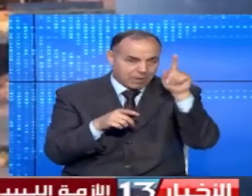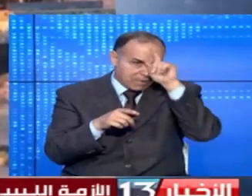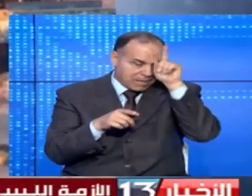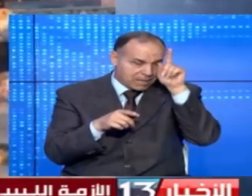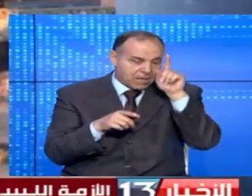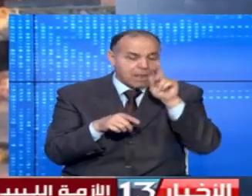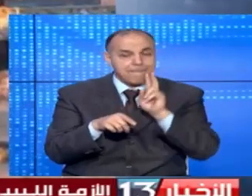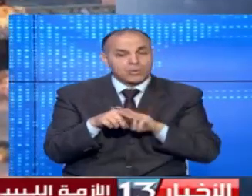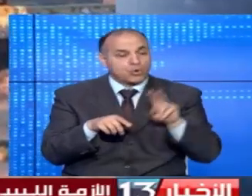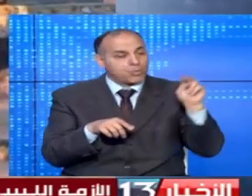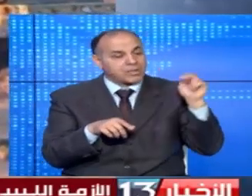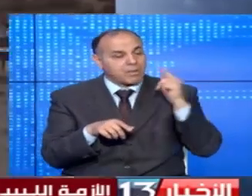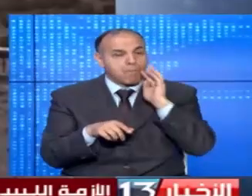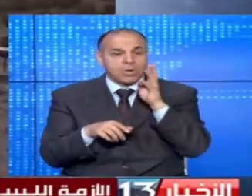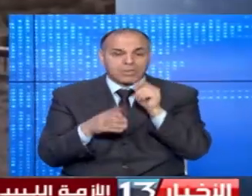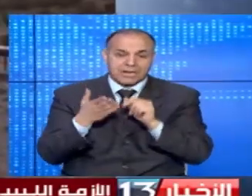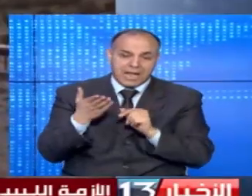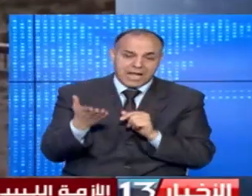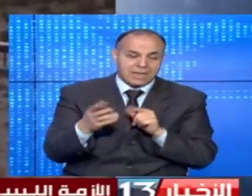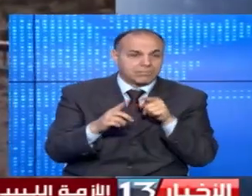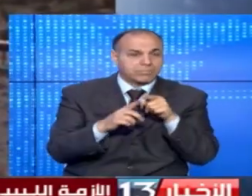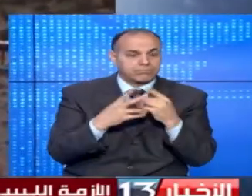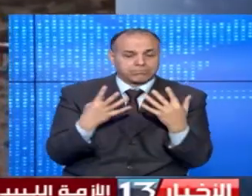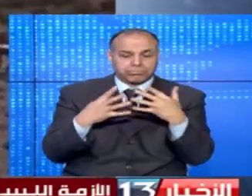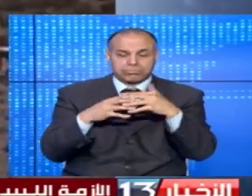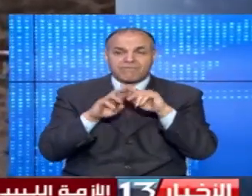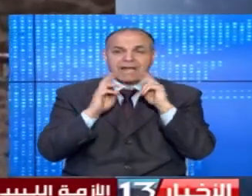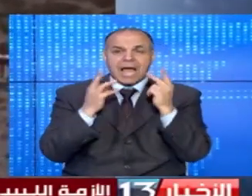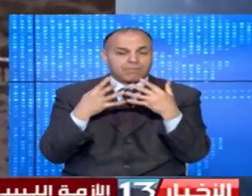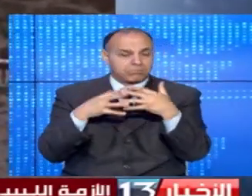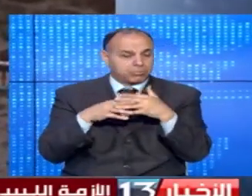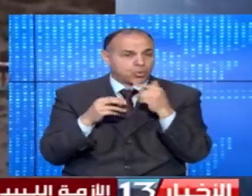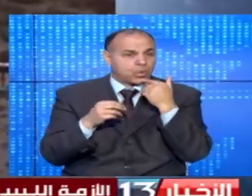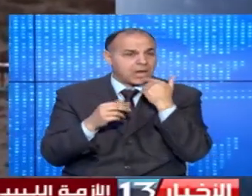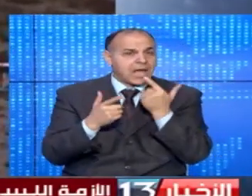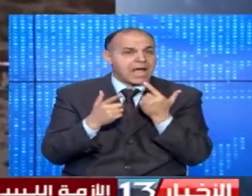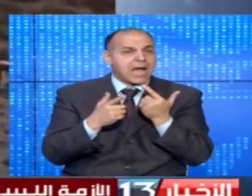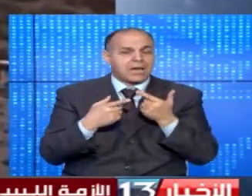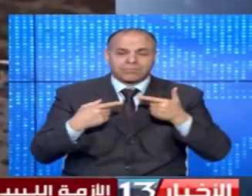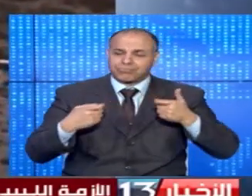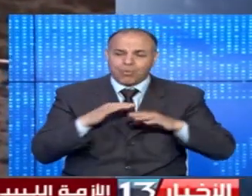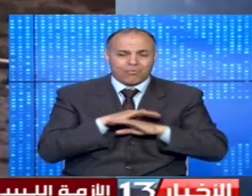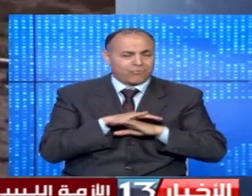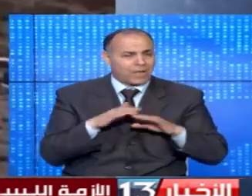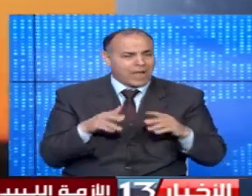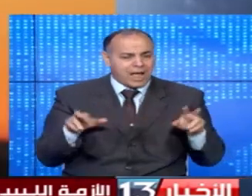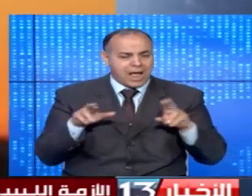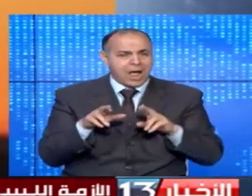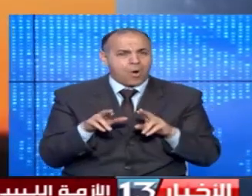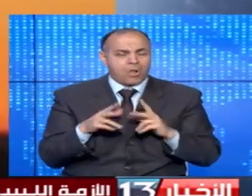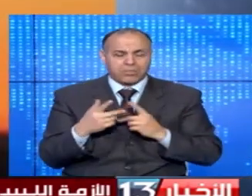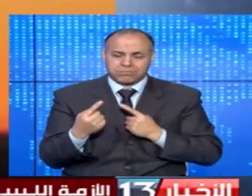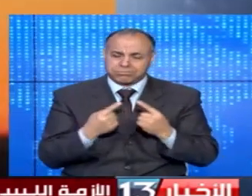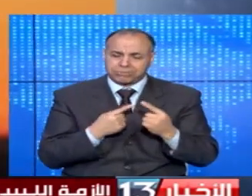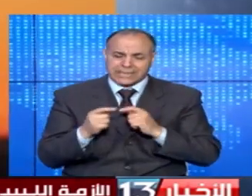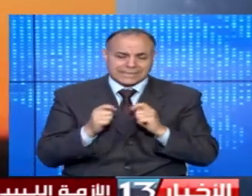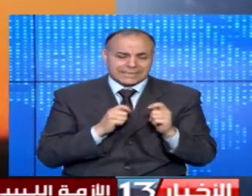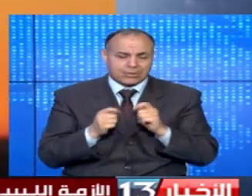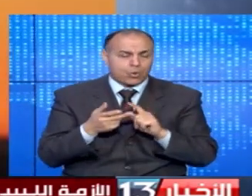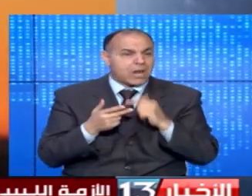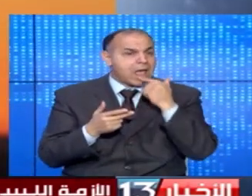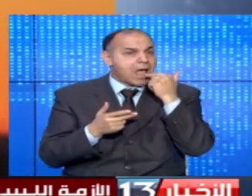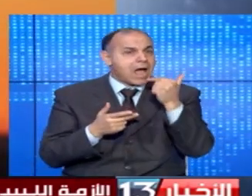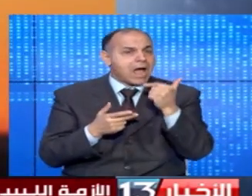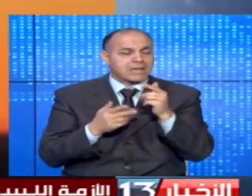ان هذا المؤتمر يرمي الى توحيد المجتمع الدولي من اجل انهاء النزاع والعوده الى عمليه سياسيه من